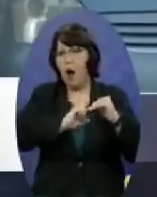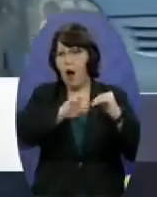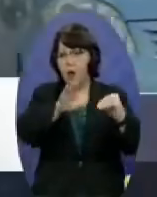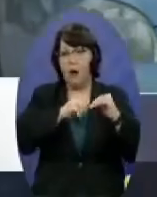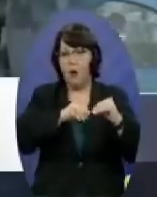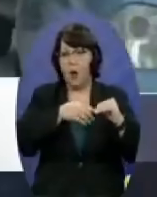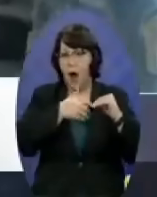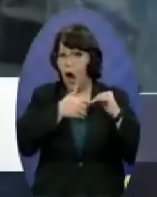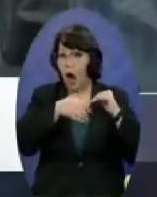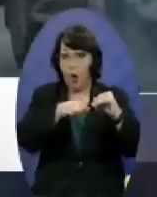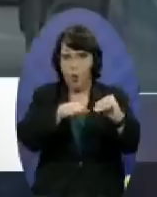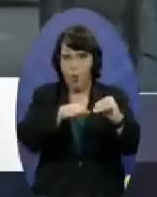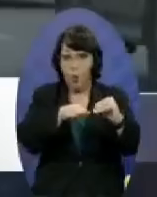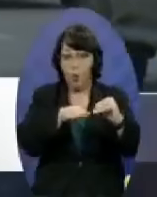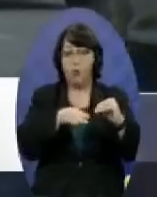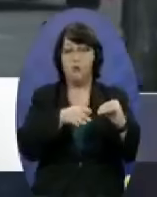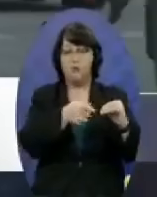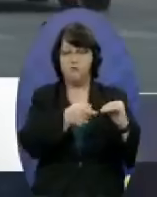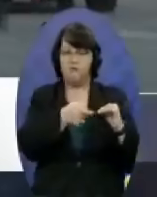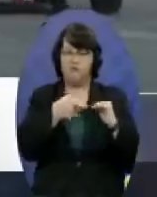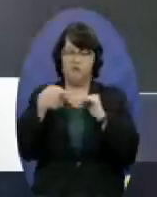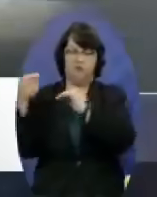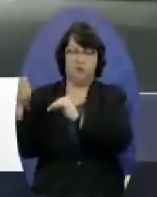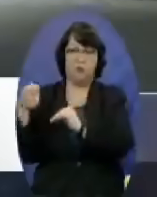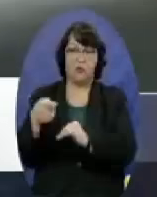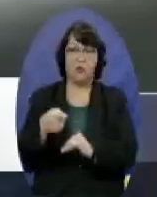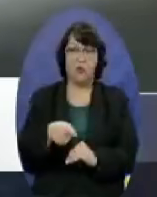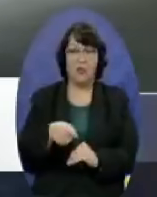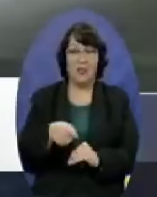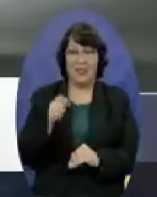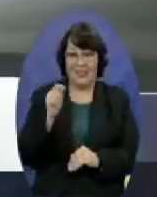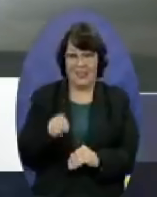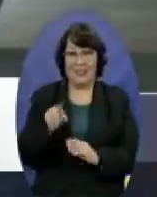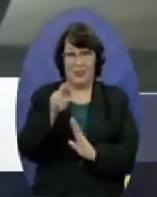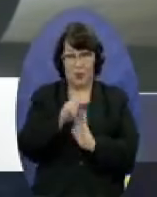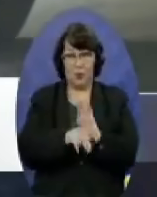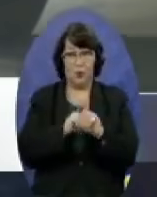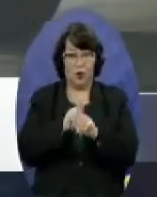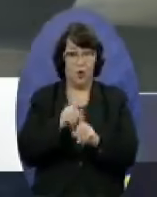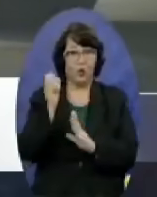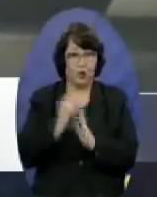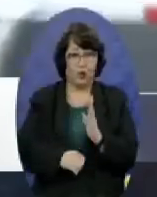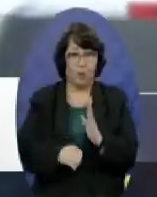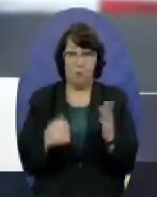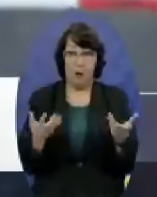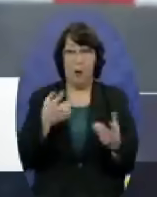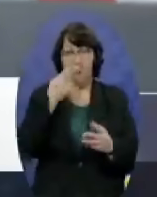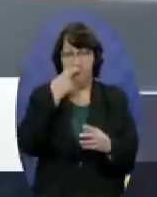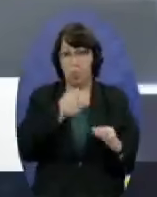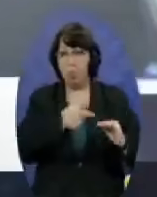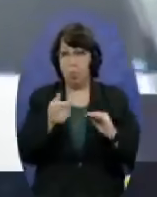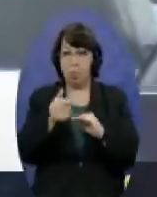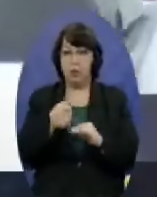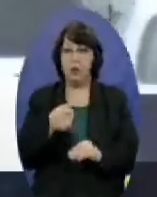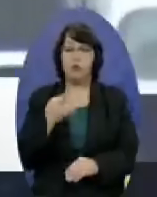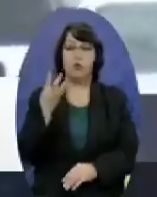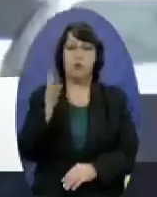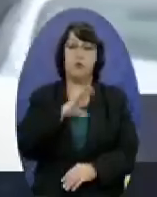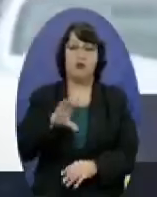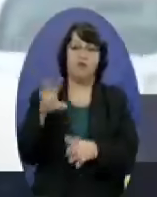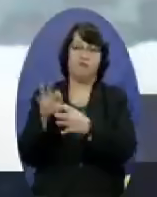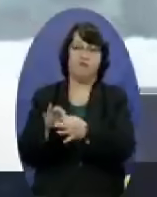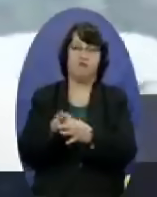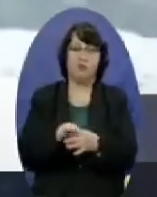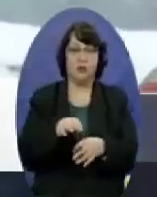хийж 4 журмаа биелүүлэгөө 4 компани үйл ажиллагаа зогсоогод байна. Ажлын хэсэг энэ сарын 10 хүртэл хэнэ шалгалт хийнэ? Иргэд автомашин